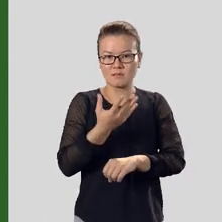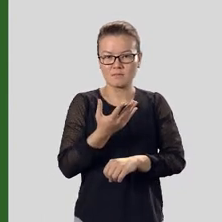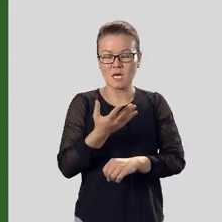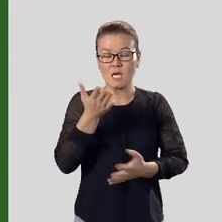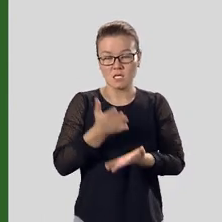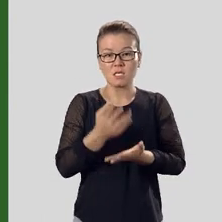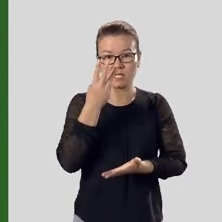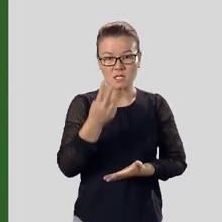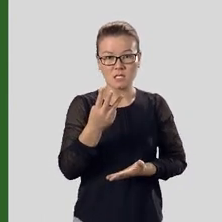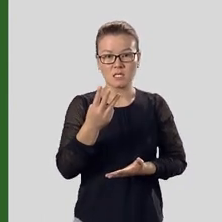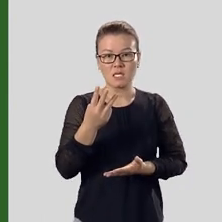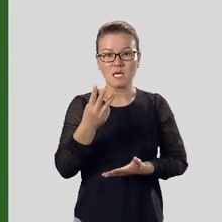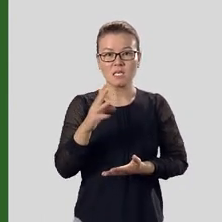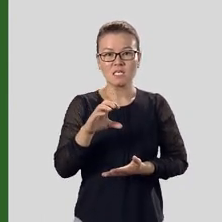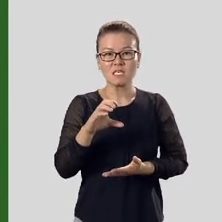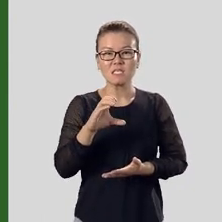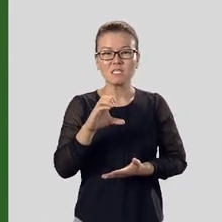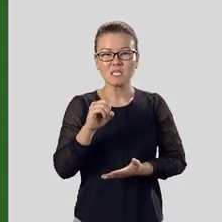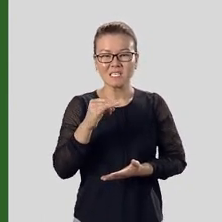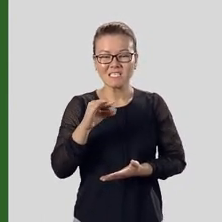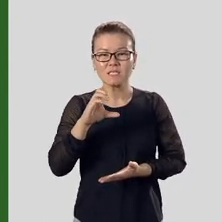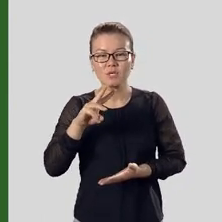Выделяют три сейсмических пояса.